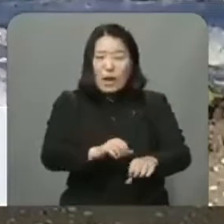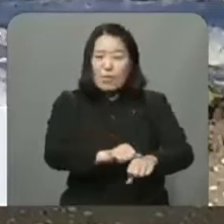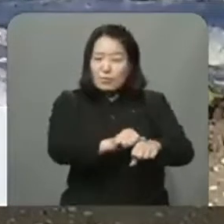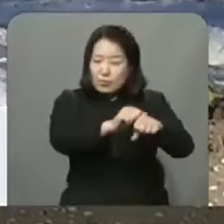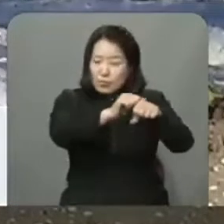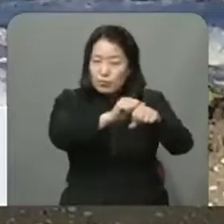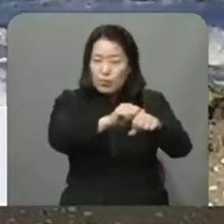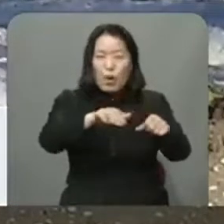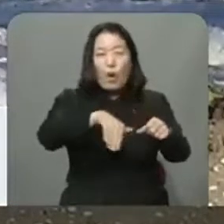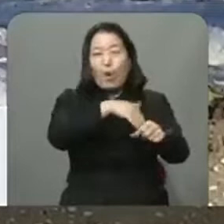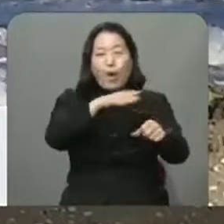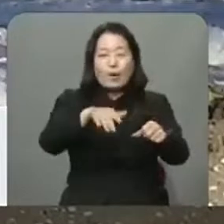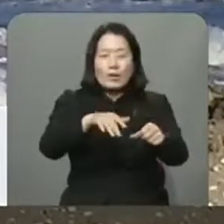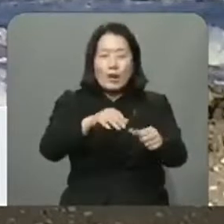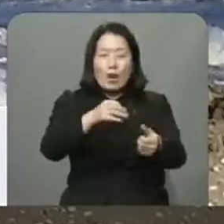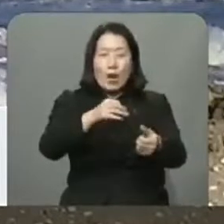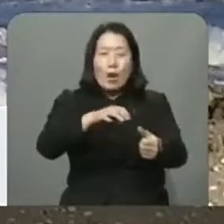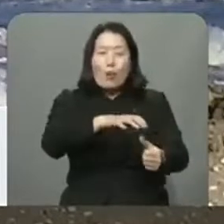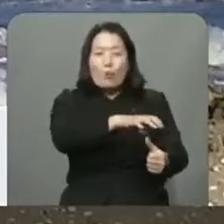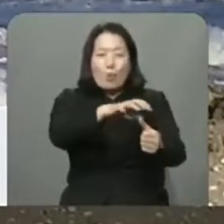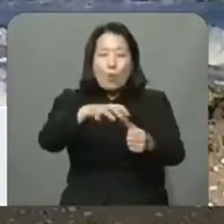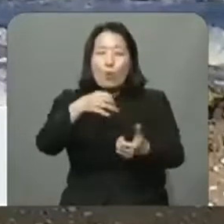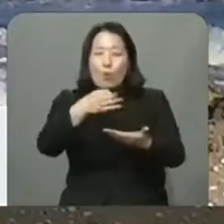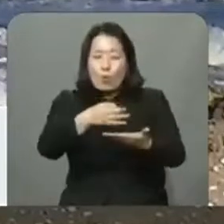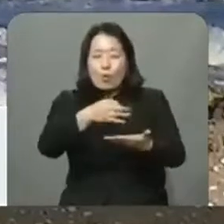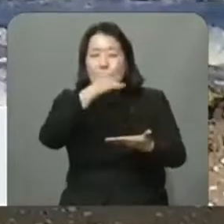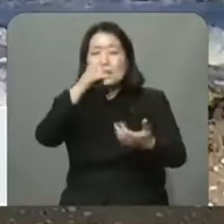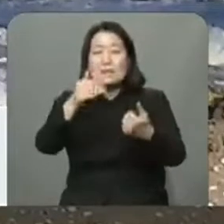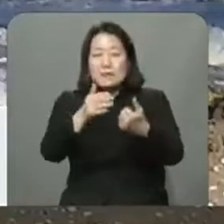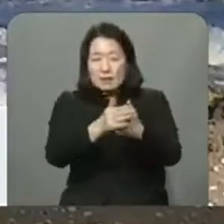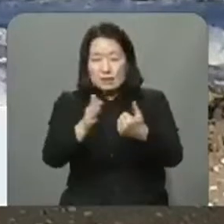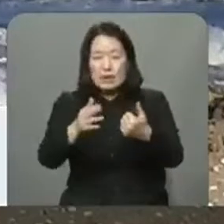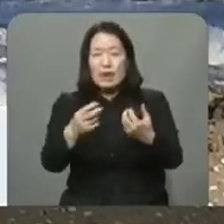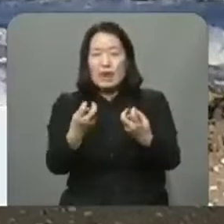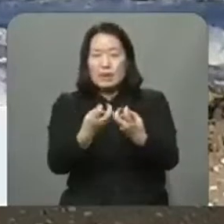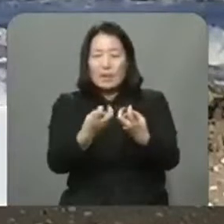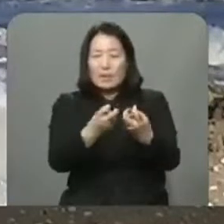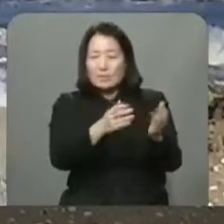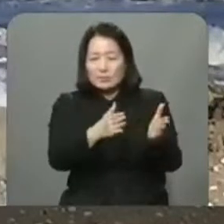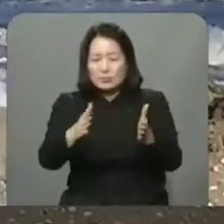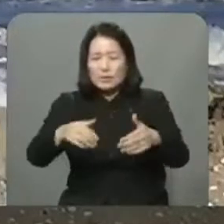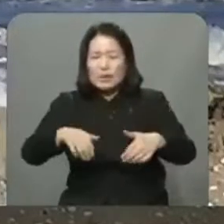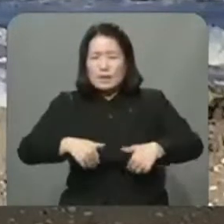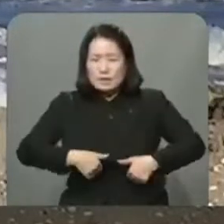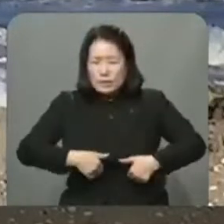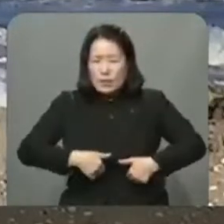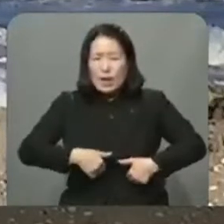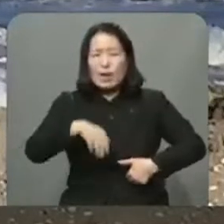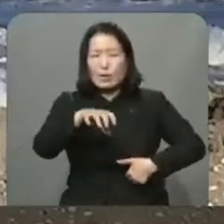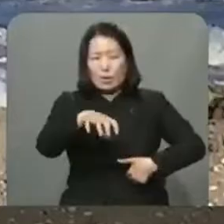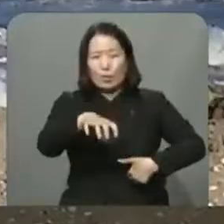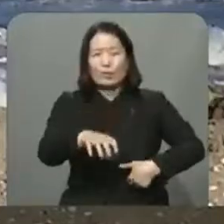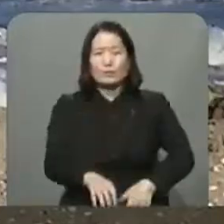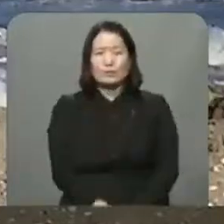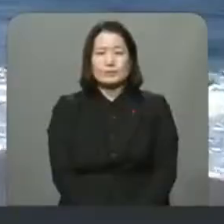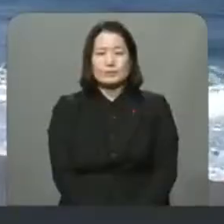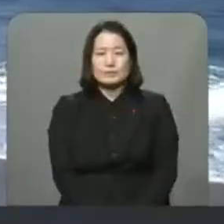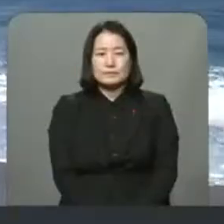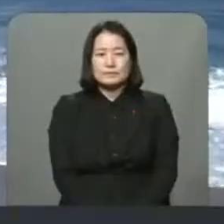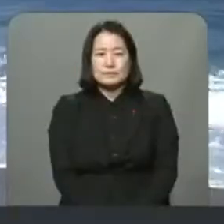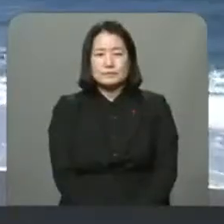발달한 생태 환경 보전 지역이라서 대책 마련이 시급한 실정입니다. 한희조 기자가 취재했습니다.